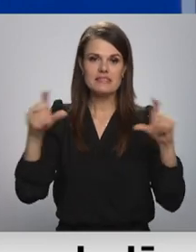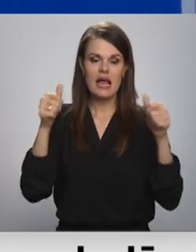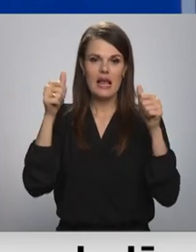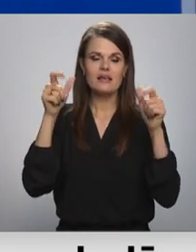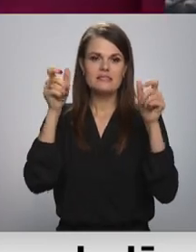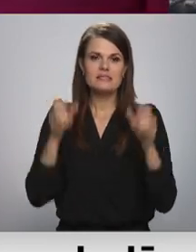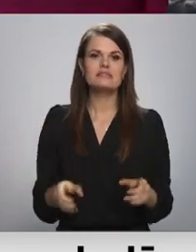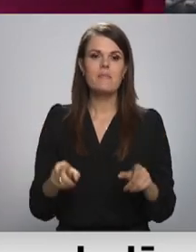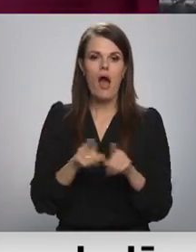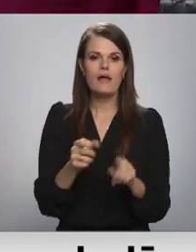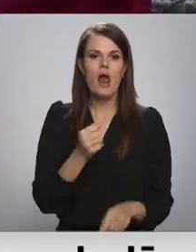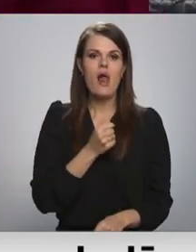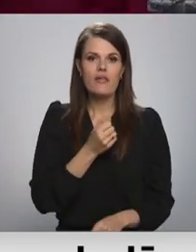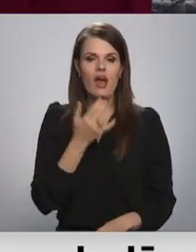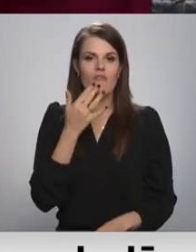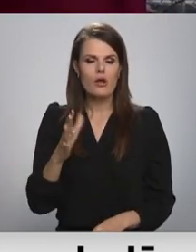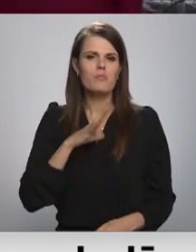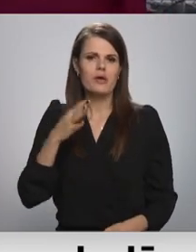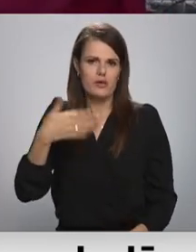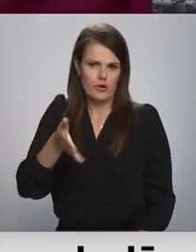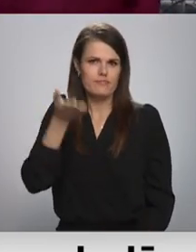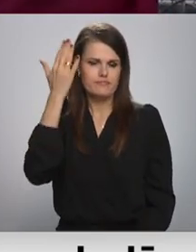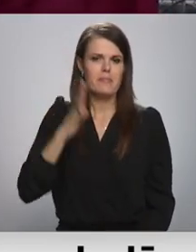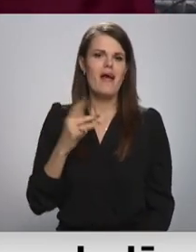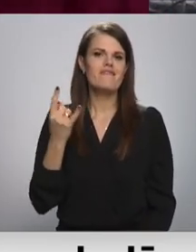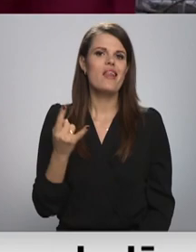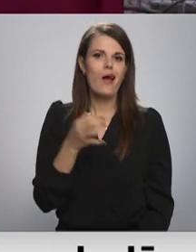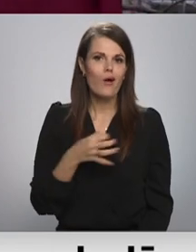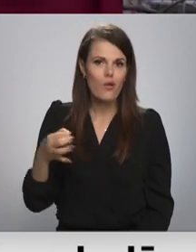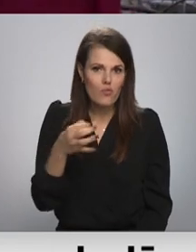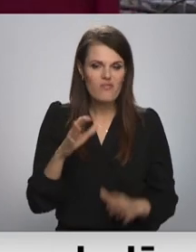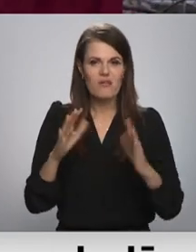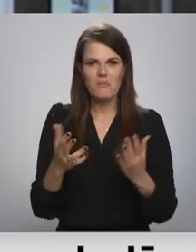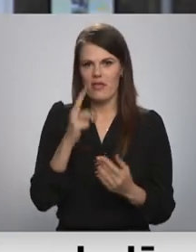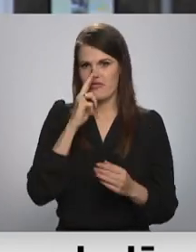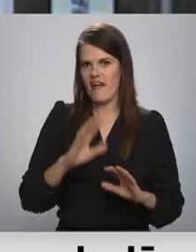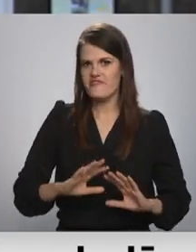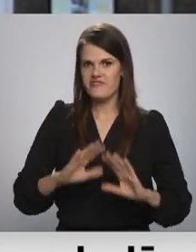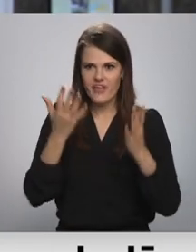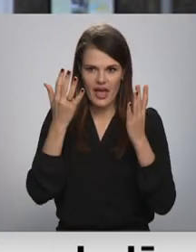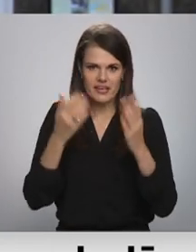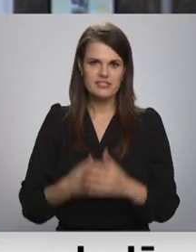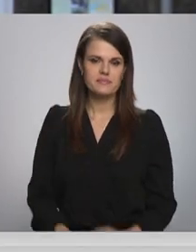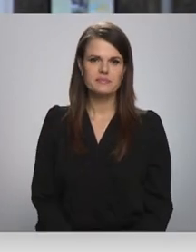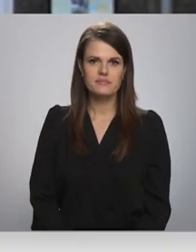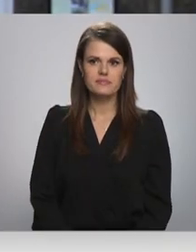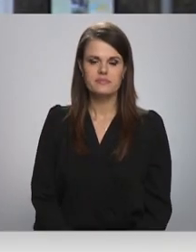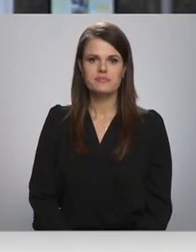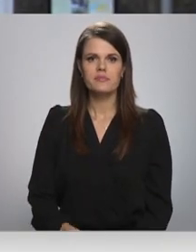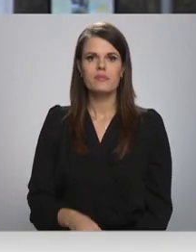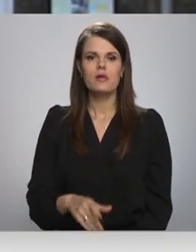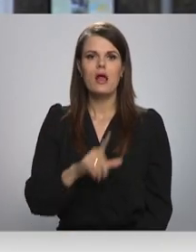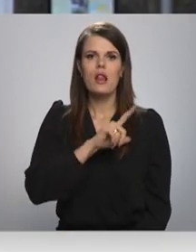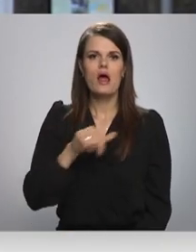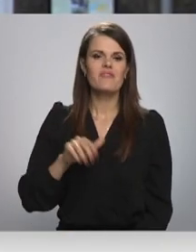arī latgaliski, bieži vēl laikā, kad pastāvēja Viļakas novads, taču nesekmīgi. Cīši nagoja pretī mūsu Latvijas